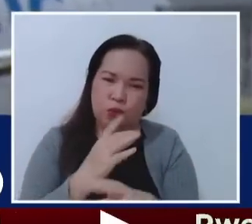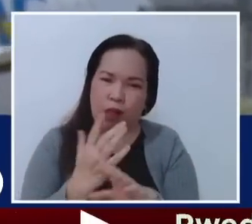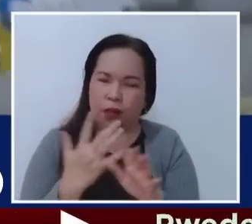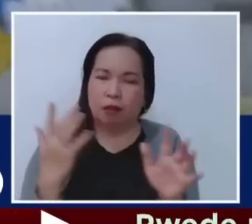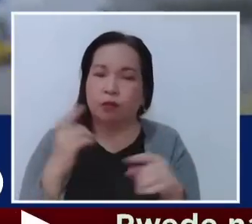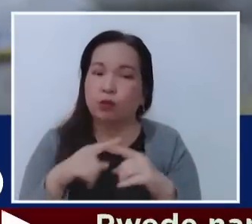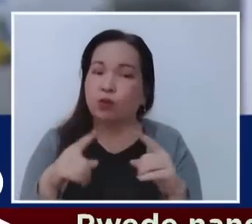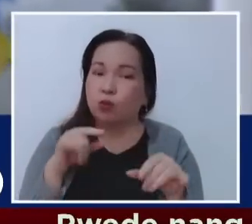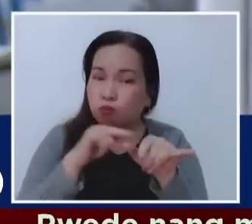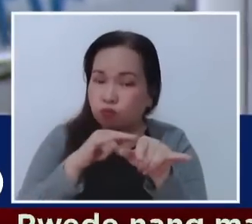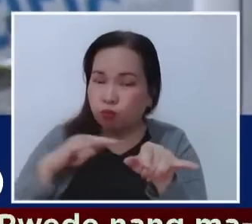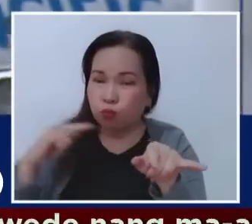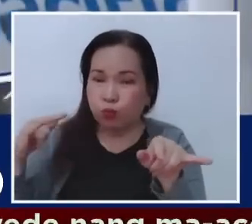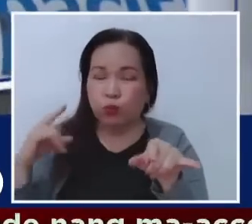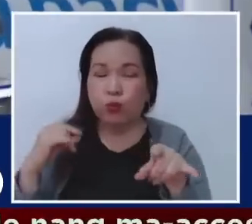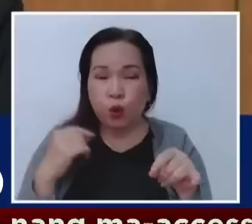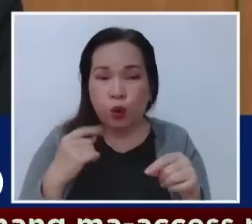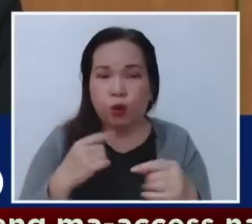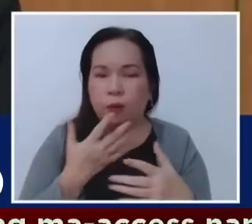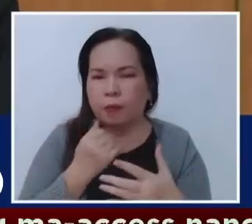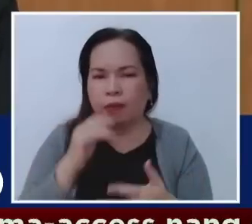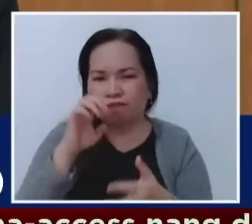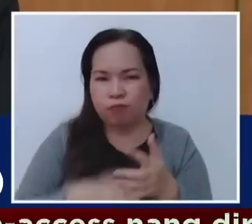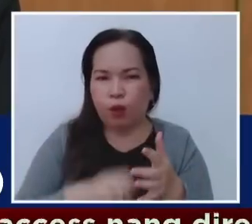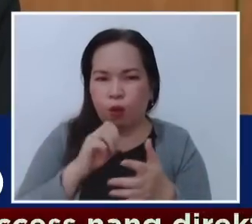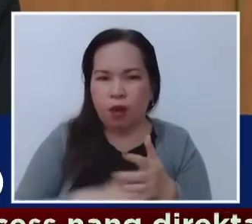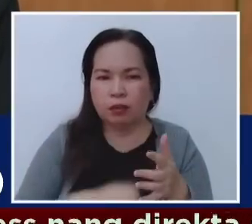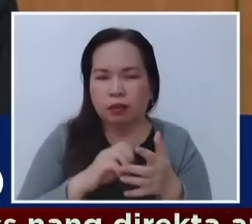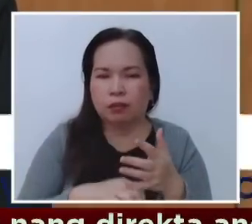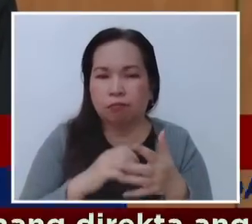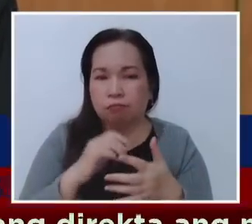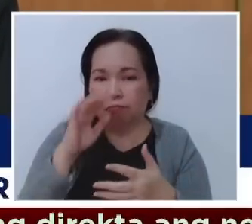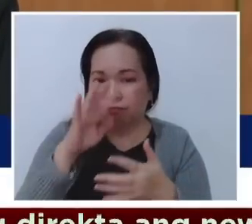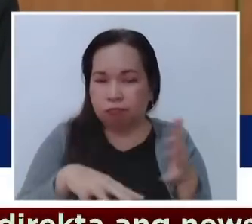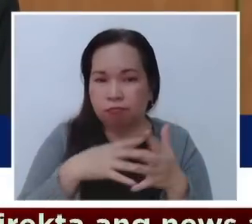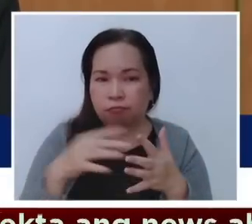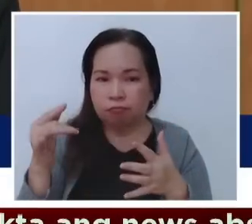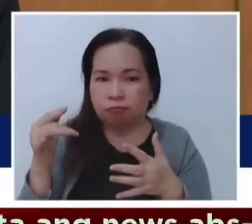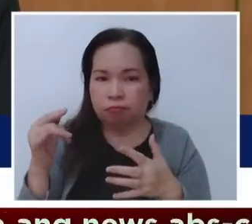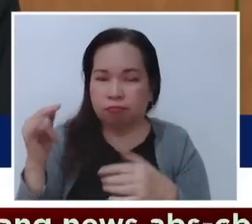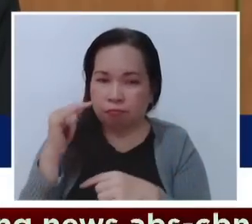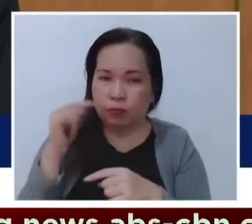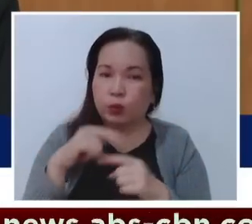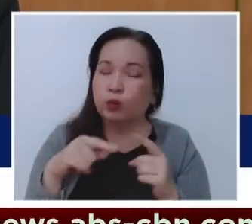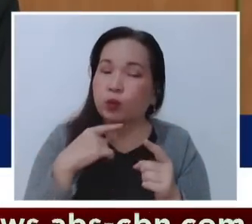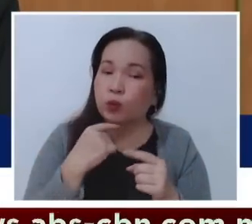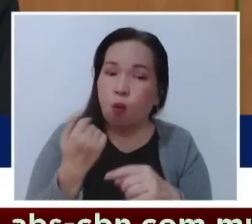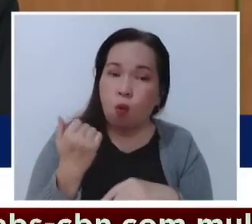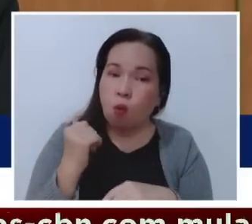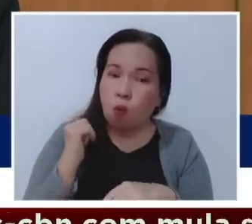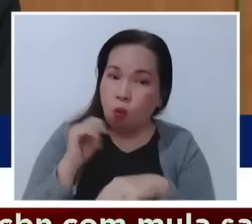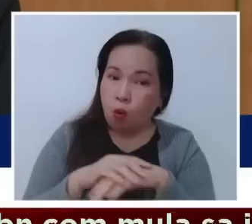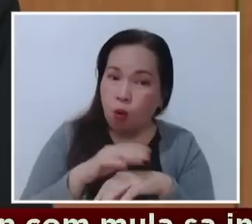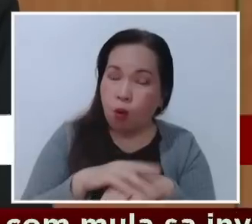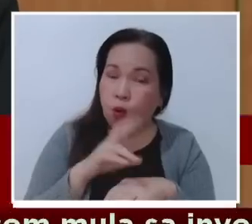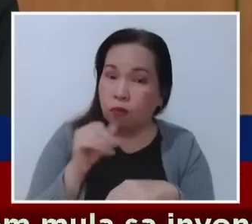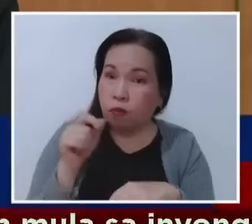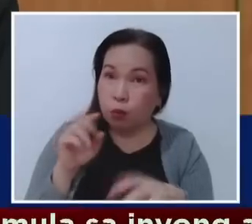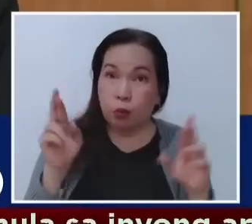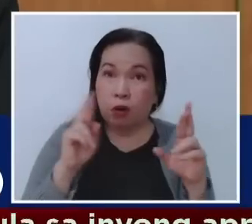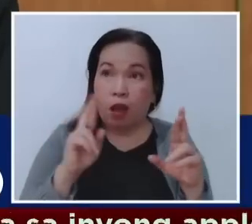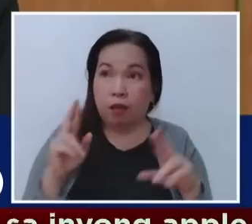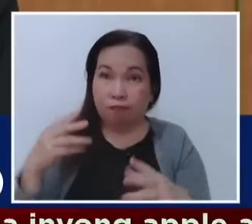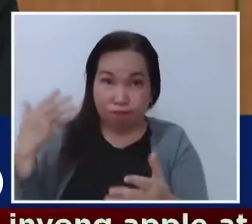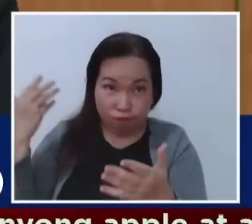magbawas na ng mga flight. Ayaw natin na ang mga mananakay ay kung kailan nasa airport na